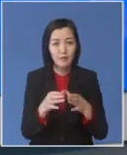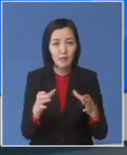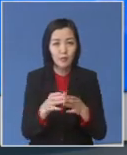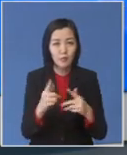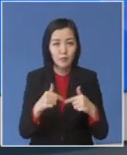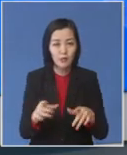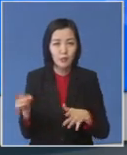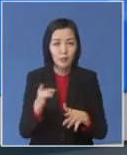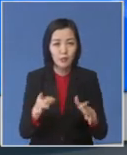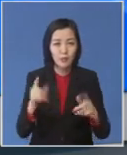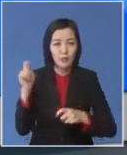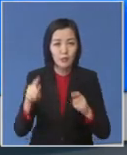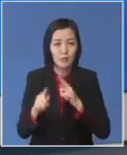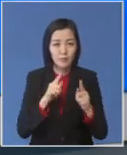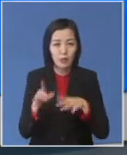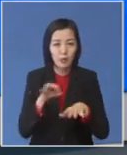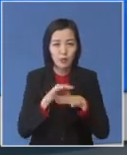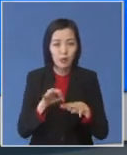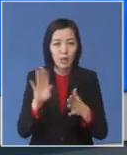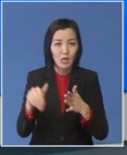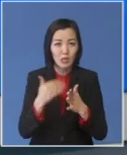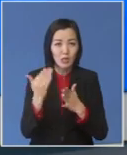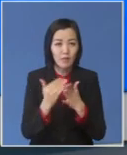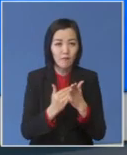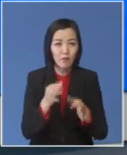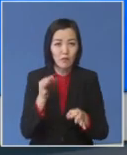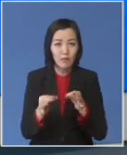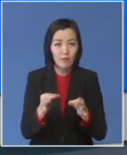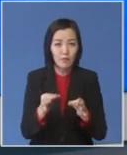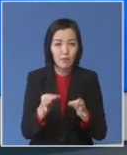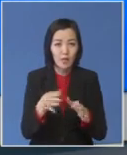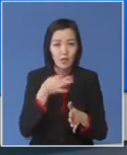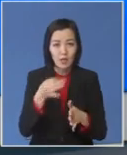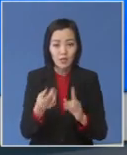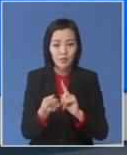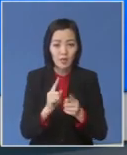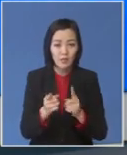республикалық семинар өтті. Онда ұстаздар жаңа реформаны талдап, өзара тәжірибе алмасты.